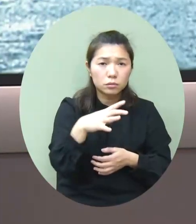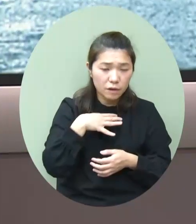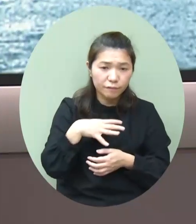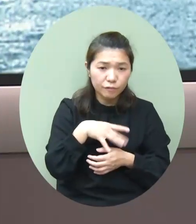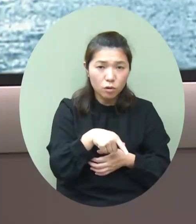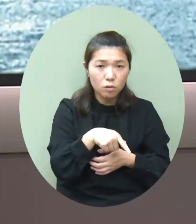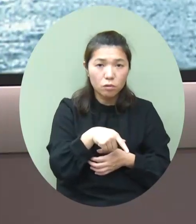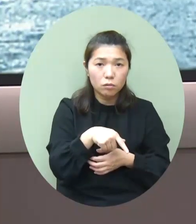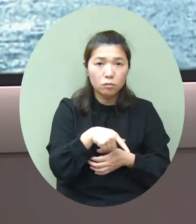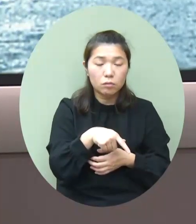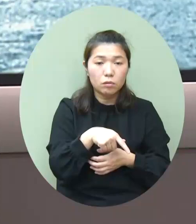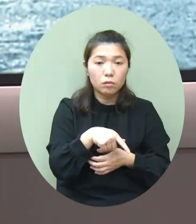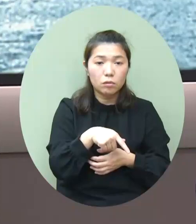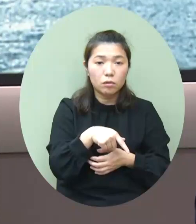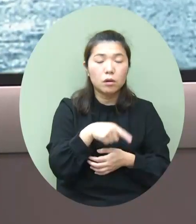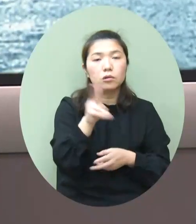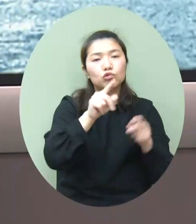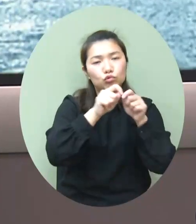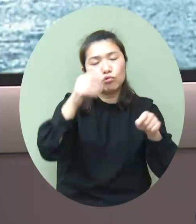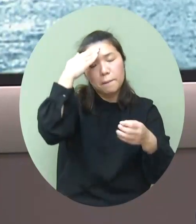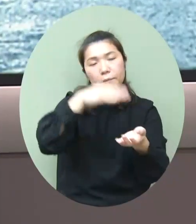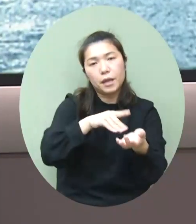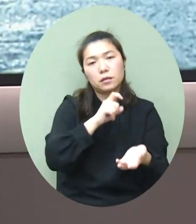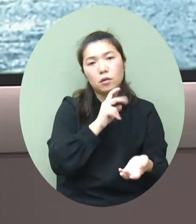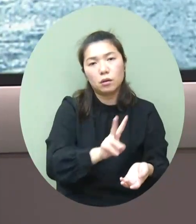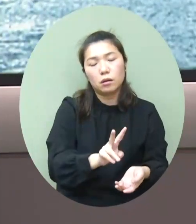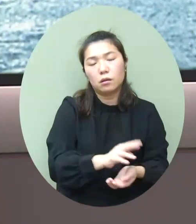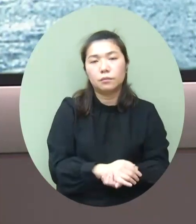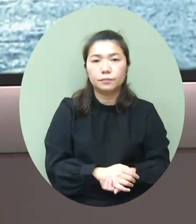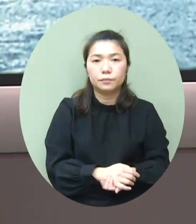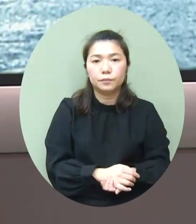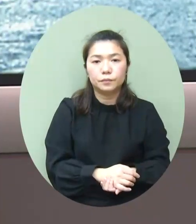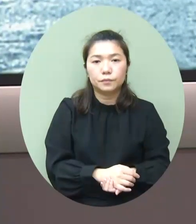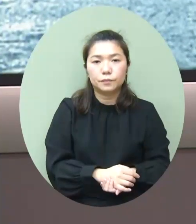说一下，这位女士也是有长期病患。